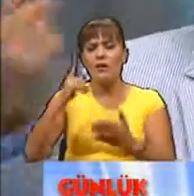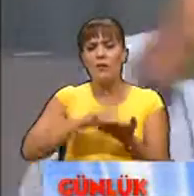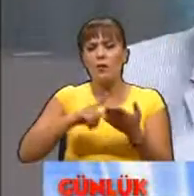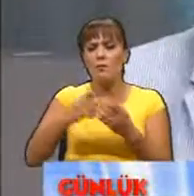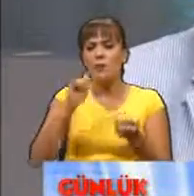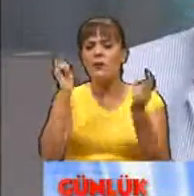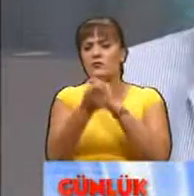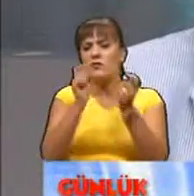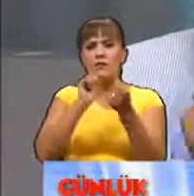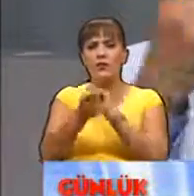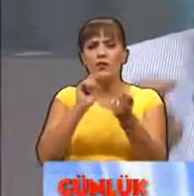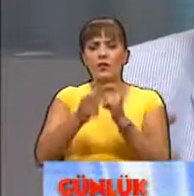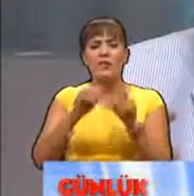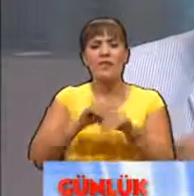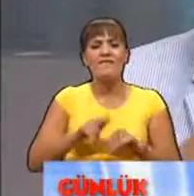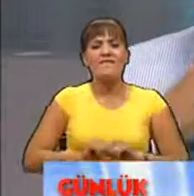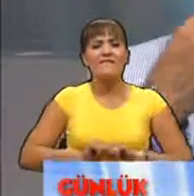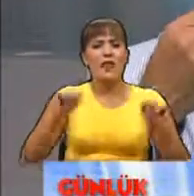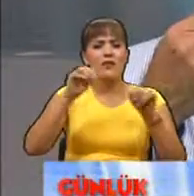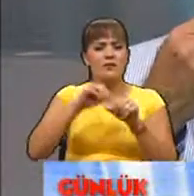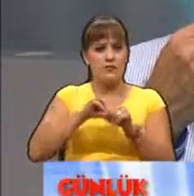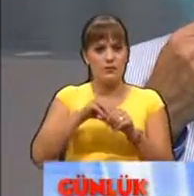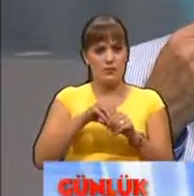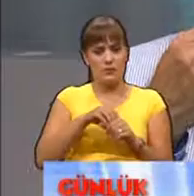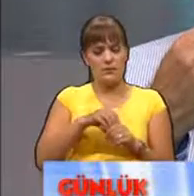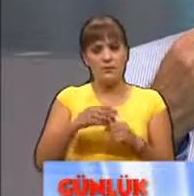paraya çevrilmesi talepleri geliyor. Durumu iflasın ortada.